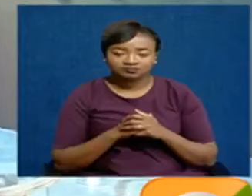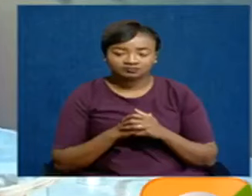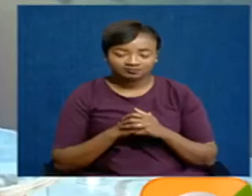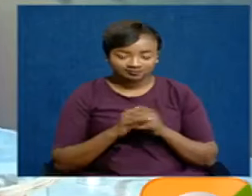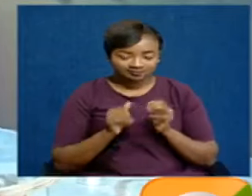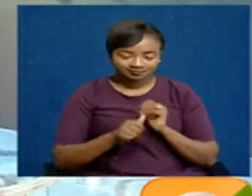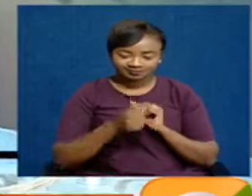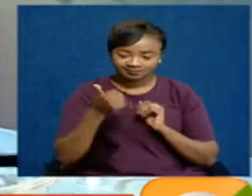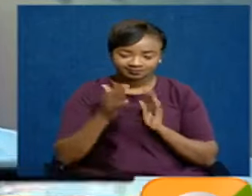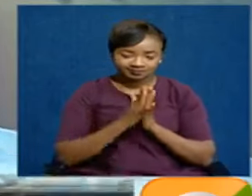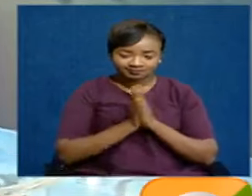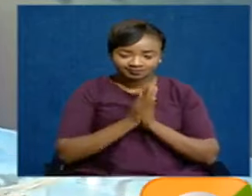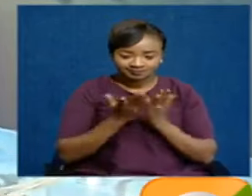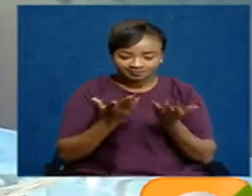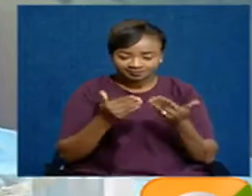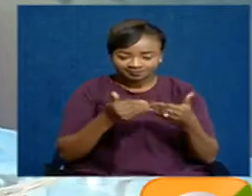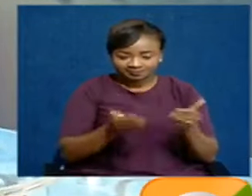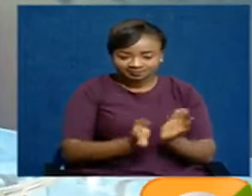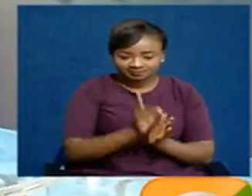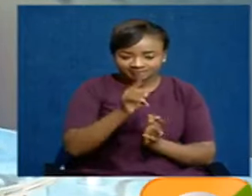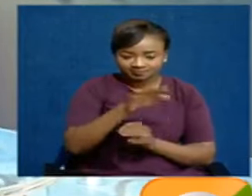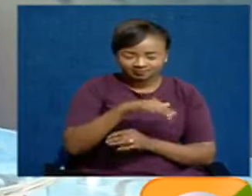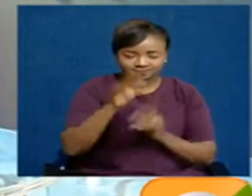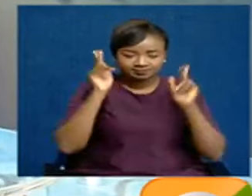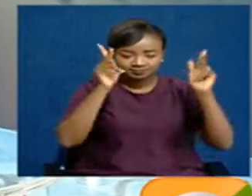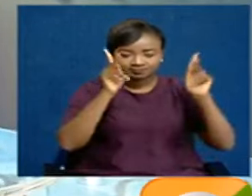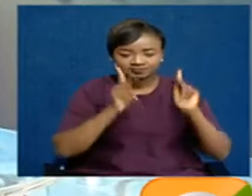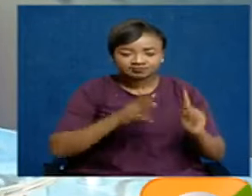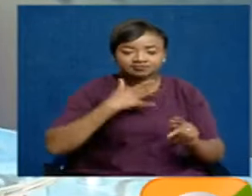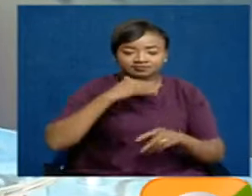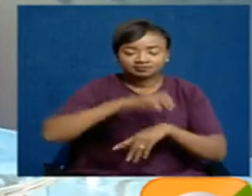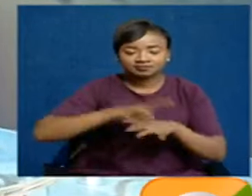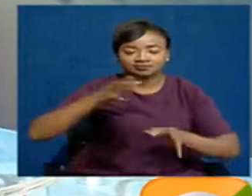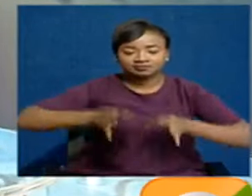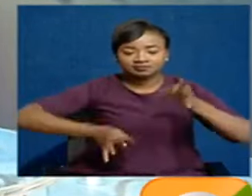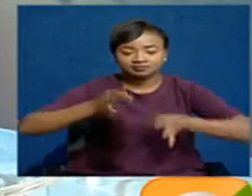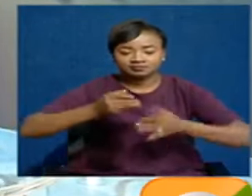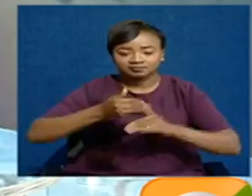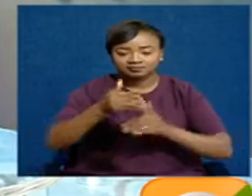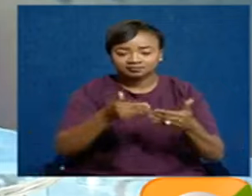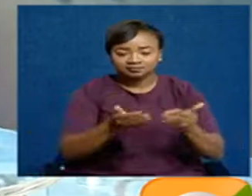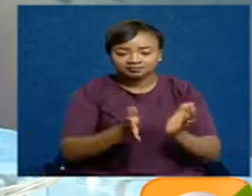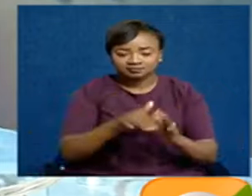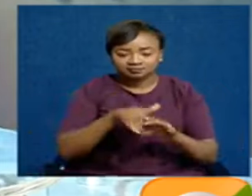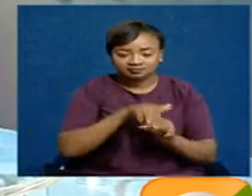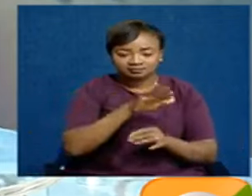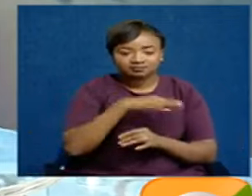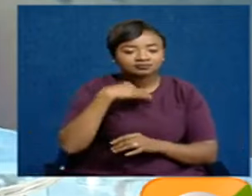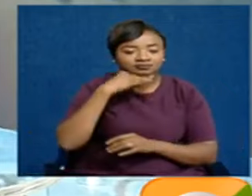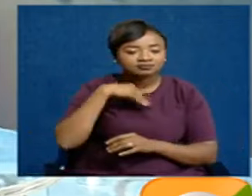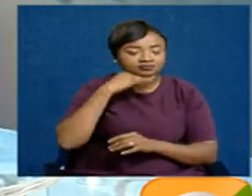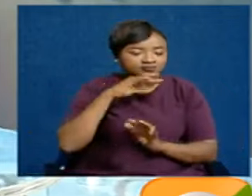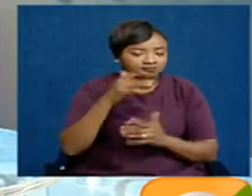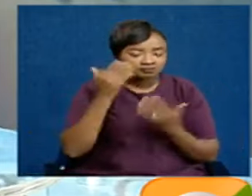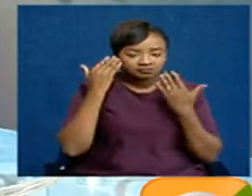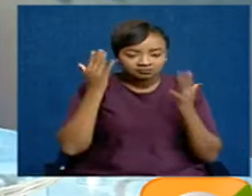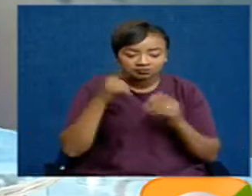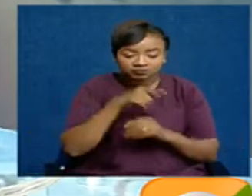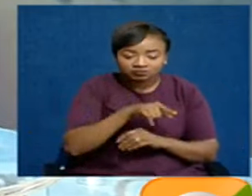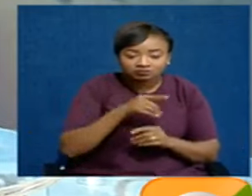Tukiangazia mengine ni kwamba familia moja kutoka Kisumu inadai haki baada ya jamaa yao kuwaganunia kwa njia tatanishi nchini Qatar